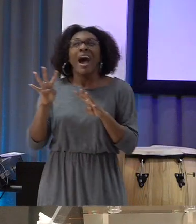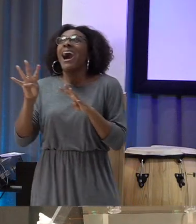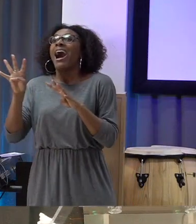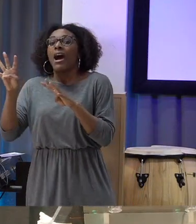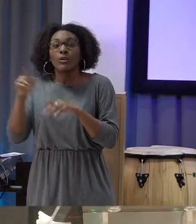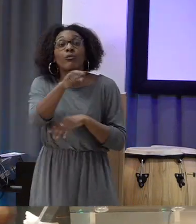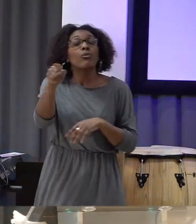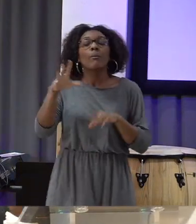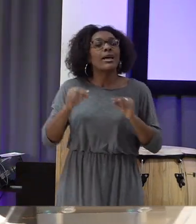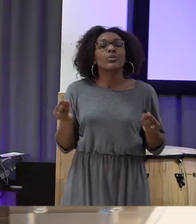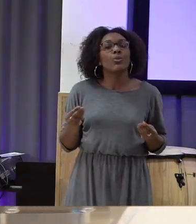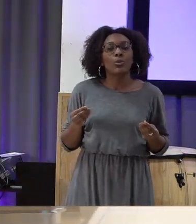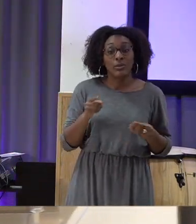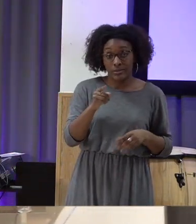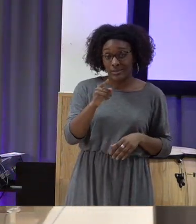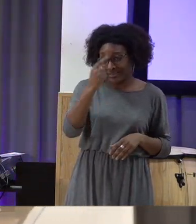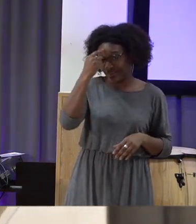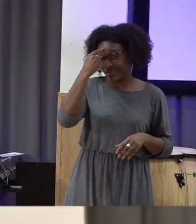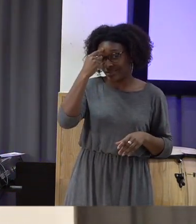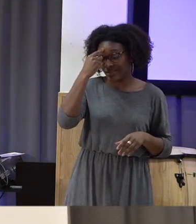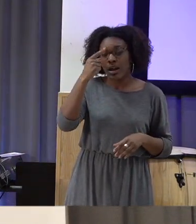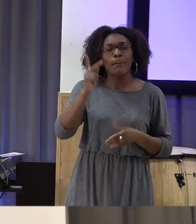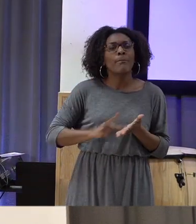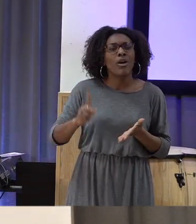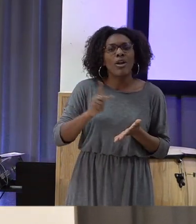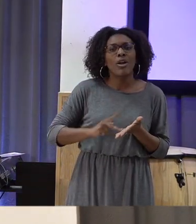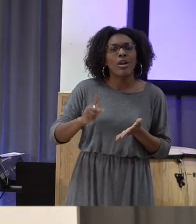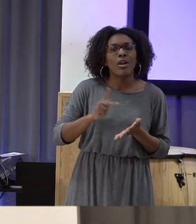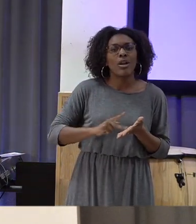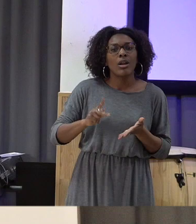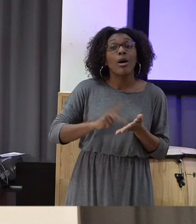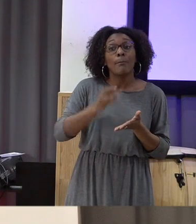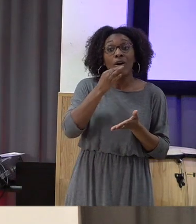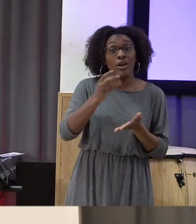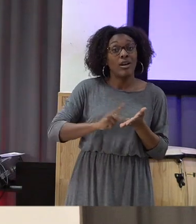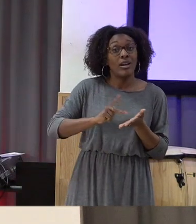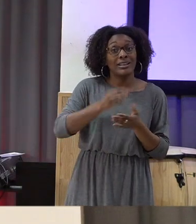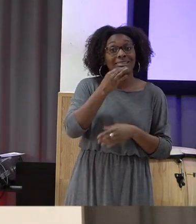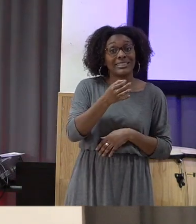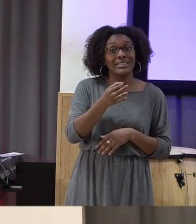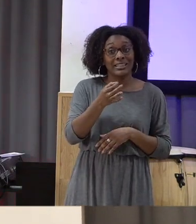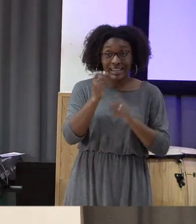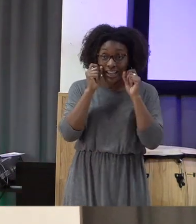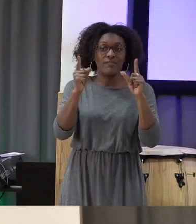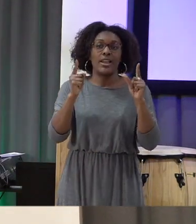Alléluia. C'est pourquoi l'apôtre Paul met l'accent sur le